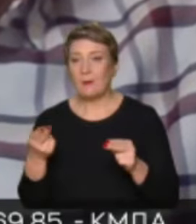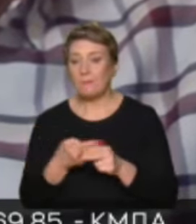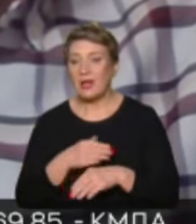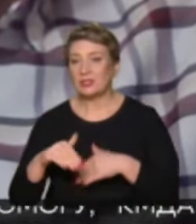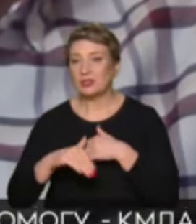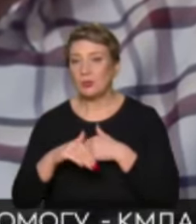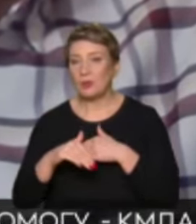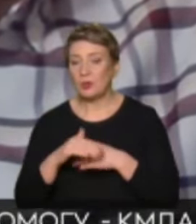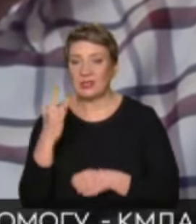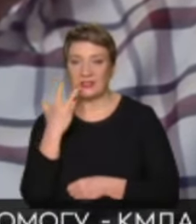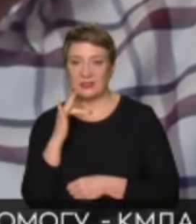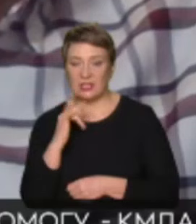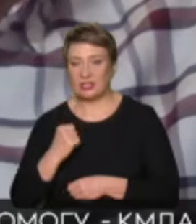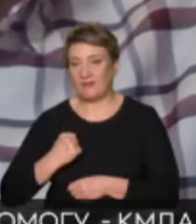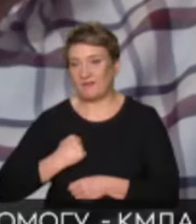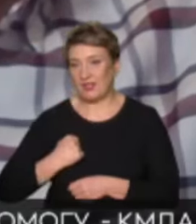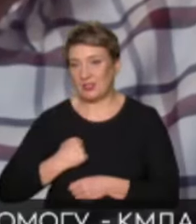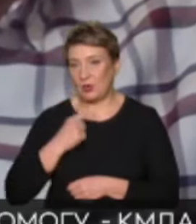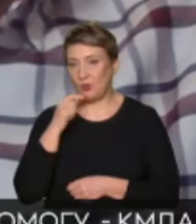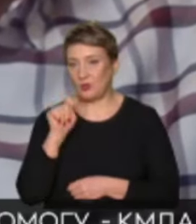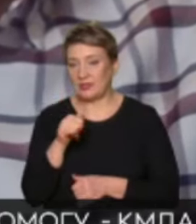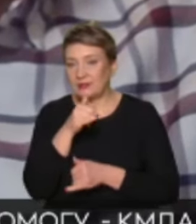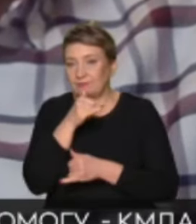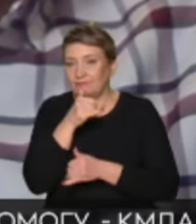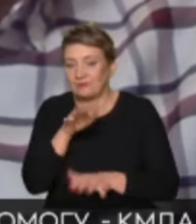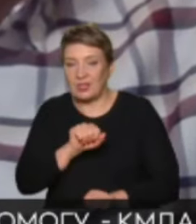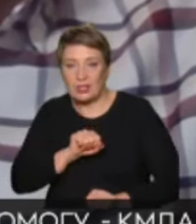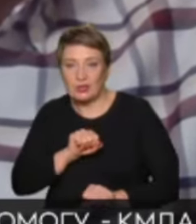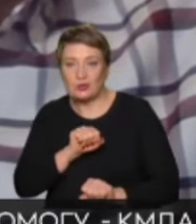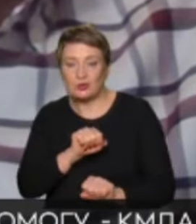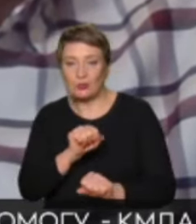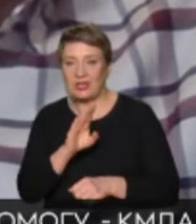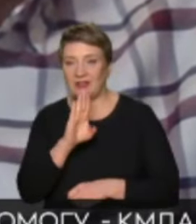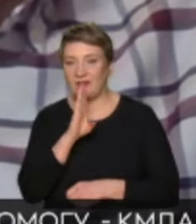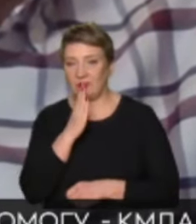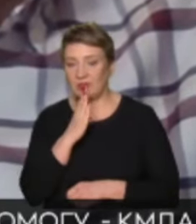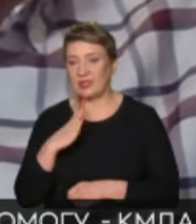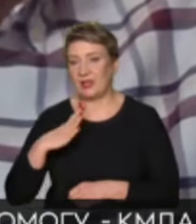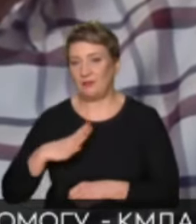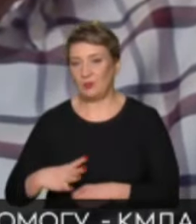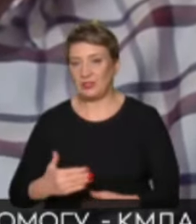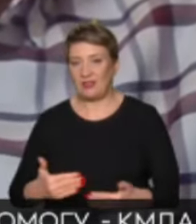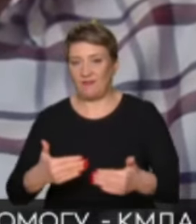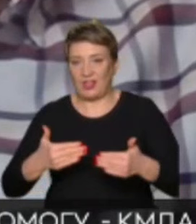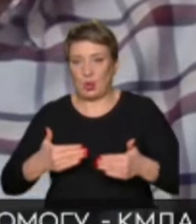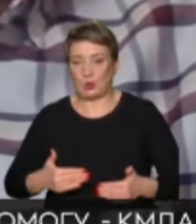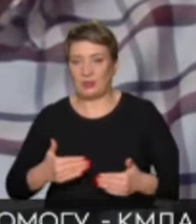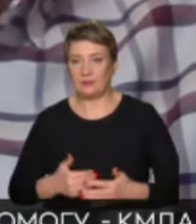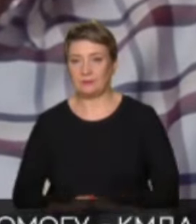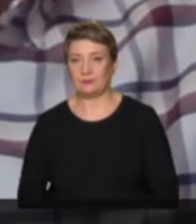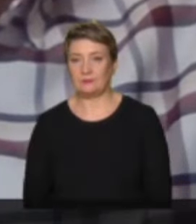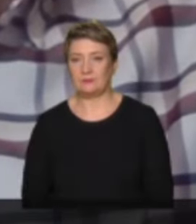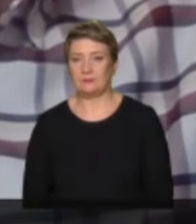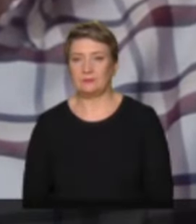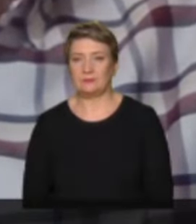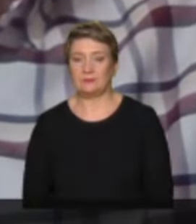війська просто не мають чим зупиняти ворога і мусять відходити? І так,